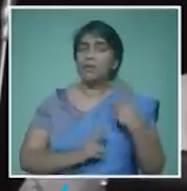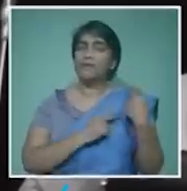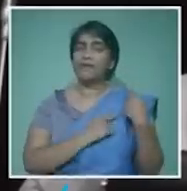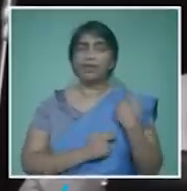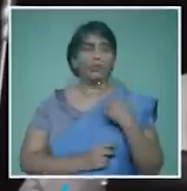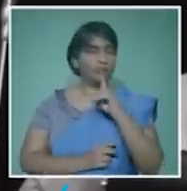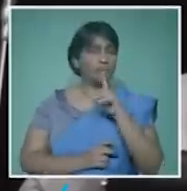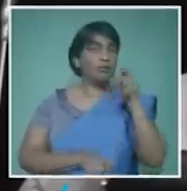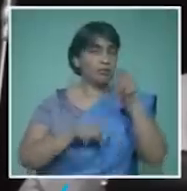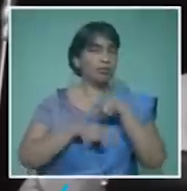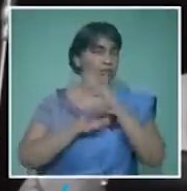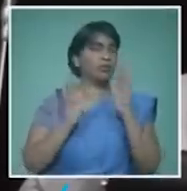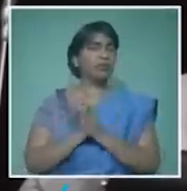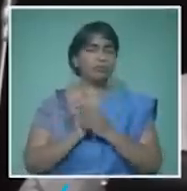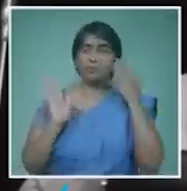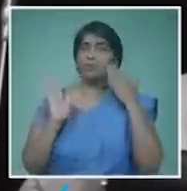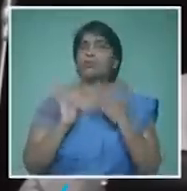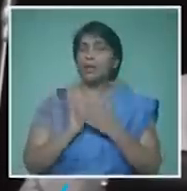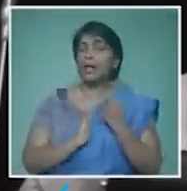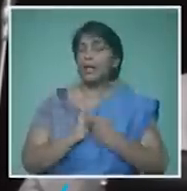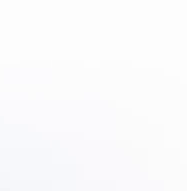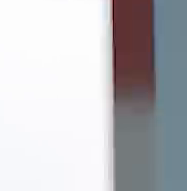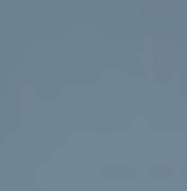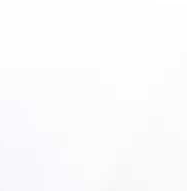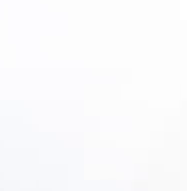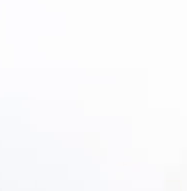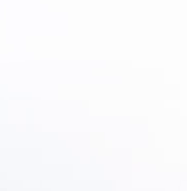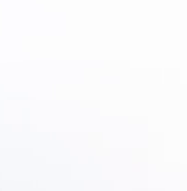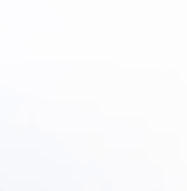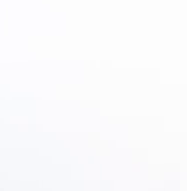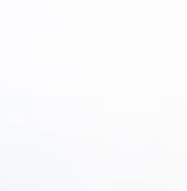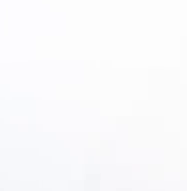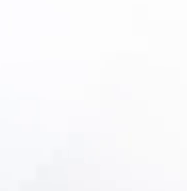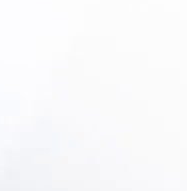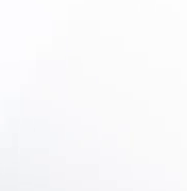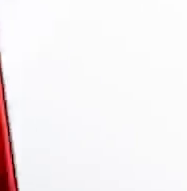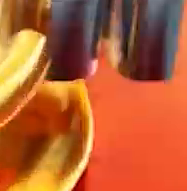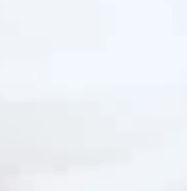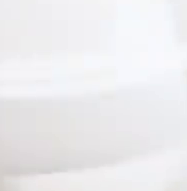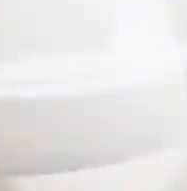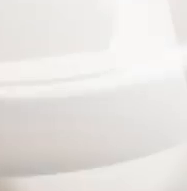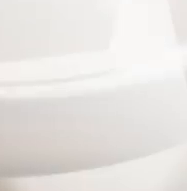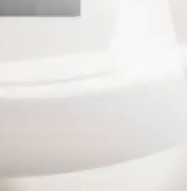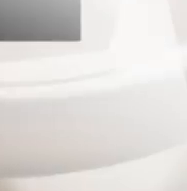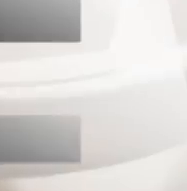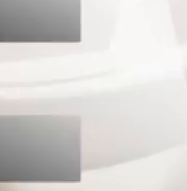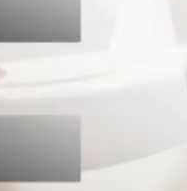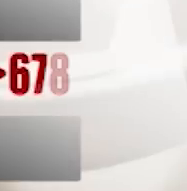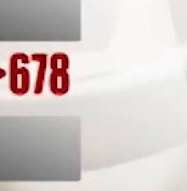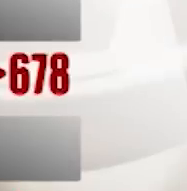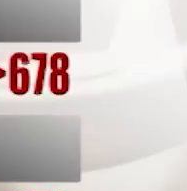වගකීමෙන් කියනවා ඒ උද්දීපයට ඒ සියලු දෙනාට එරෙහිව අපි නීතිය ක්‍රියාත්මක කරනවා. News First News Alert ඔබේ ජංගම